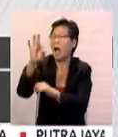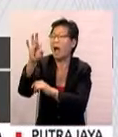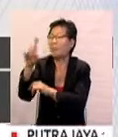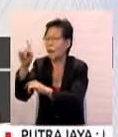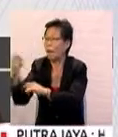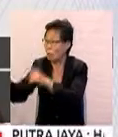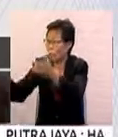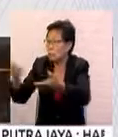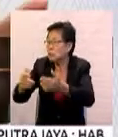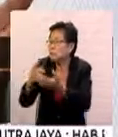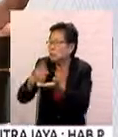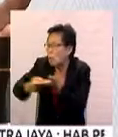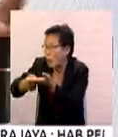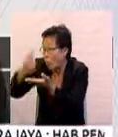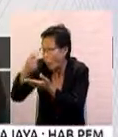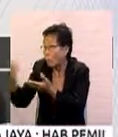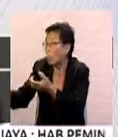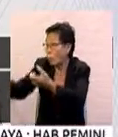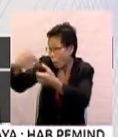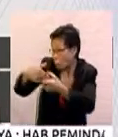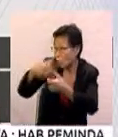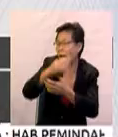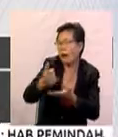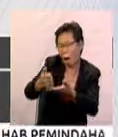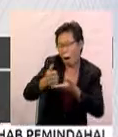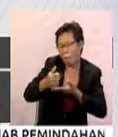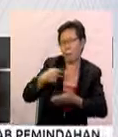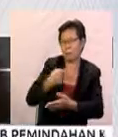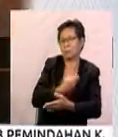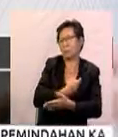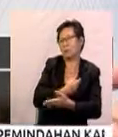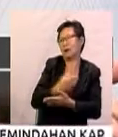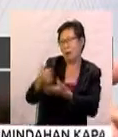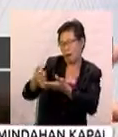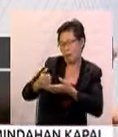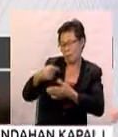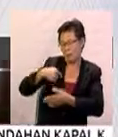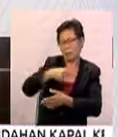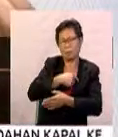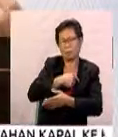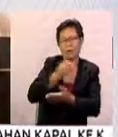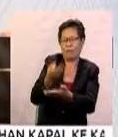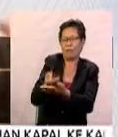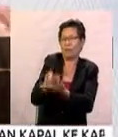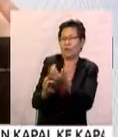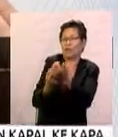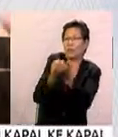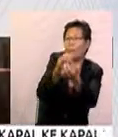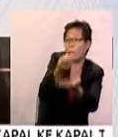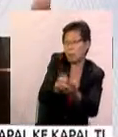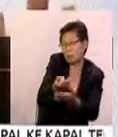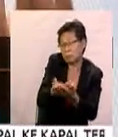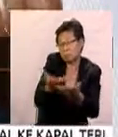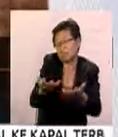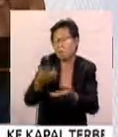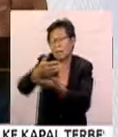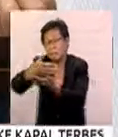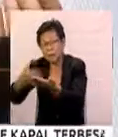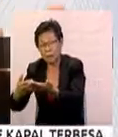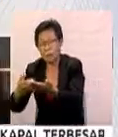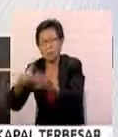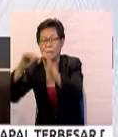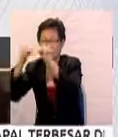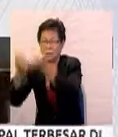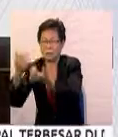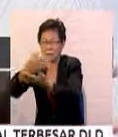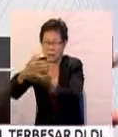scheme and come and assist us as a financer. So there are some of these